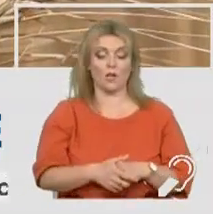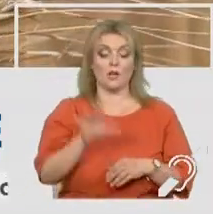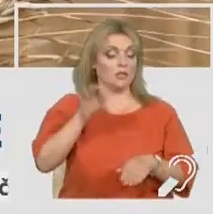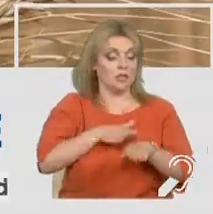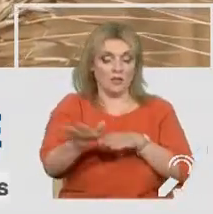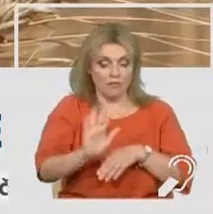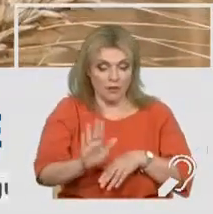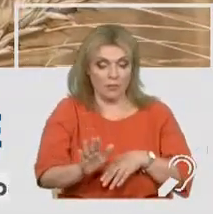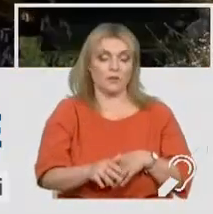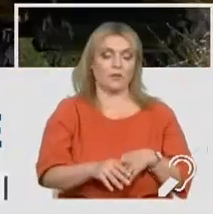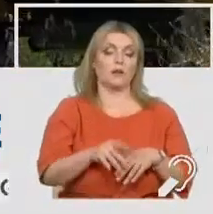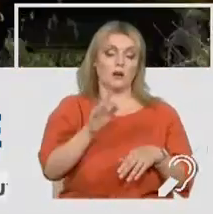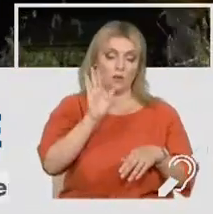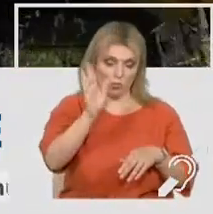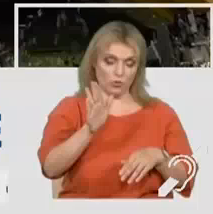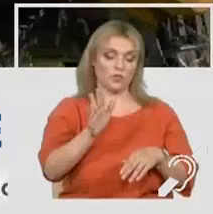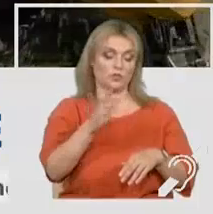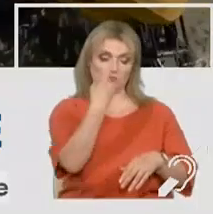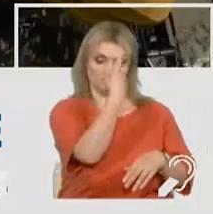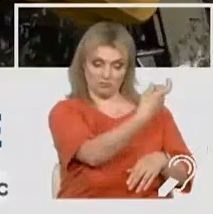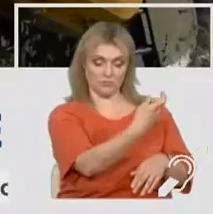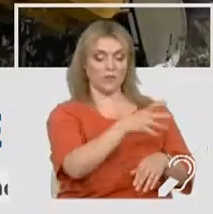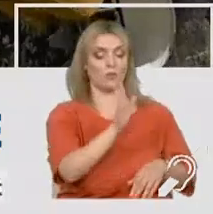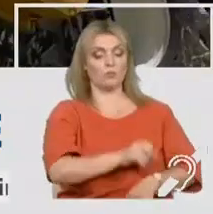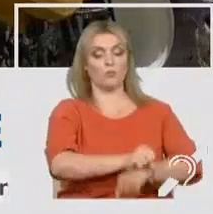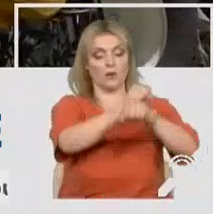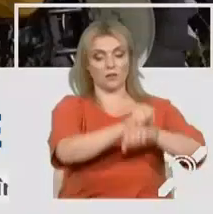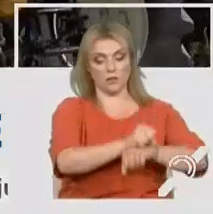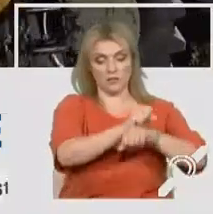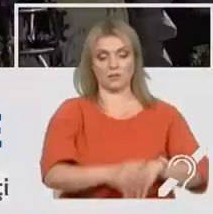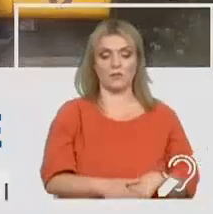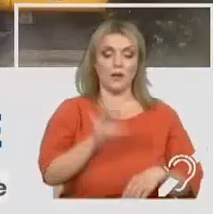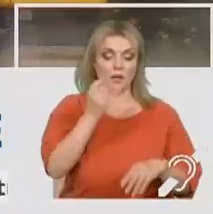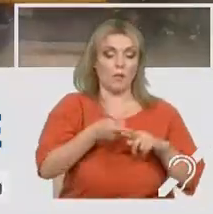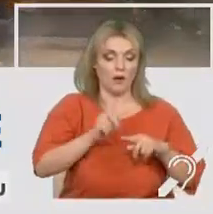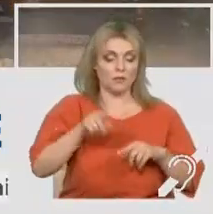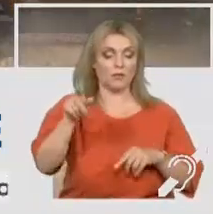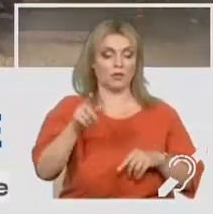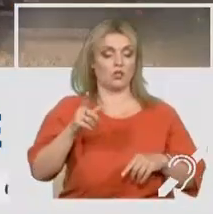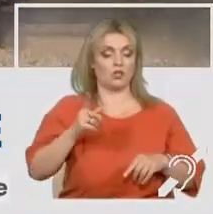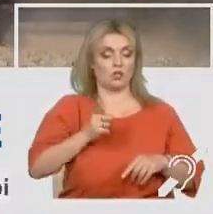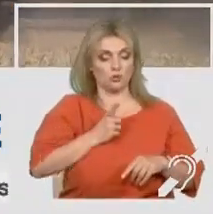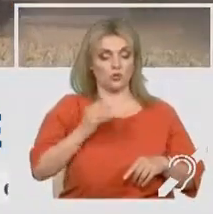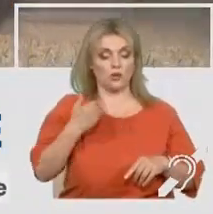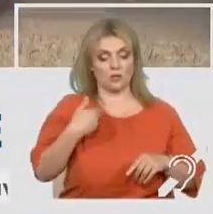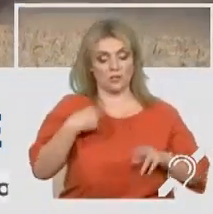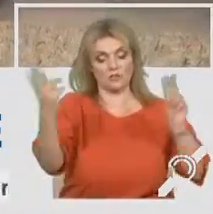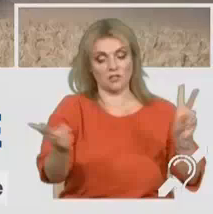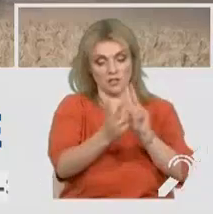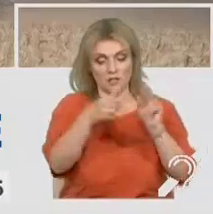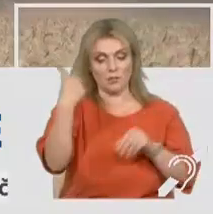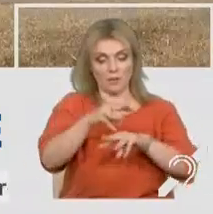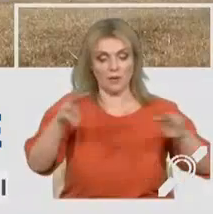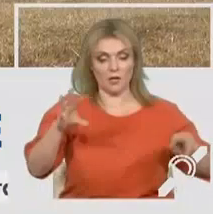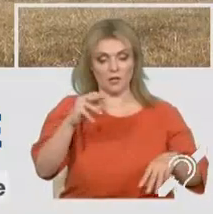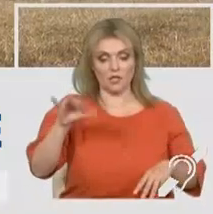Alexandru trup ca a declarat pentru tvr moldova că este deschis pentru dialog și așteaptă informații de la guvern despre posibilitatea